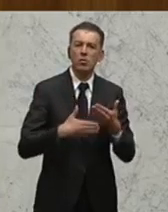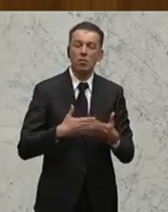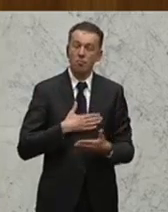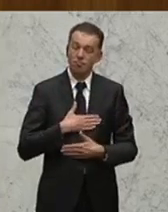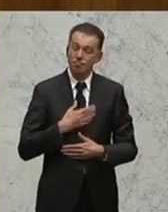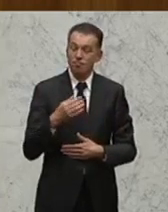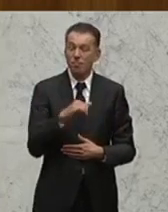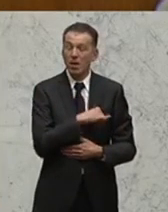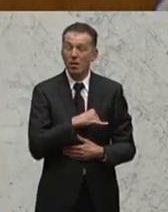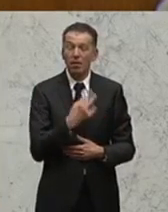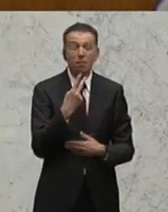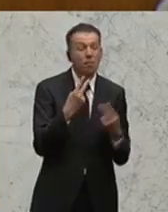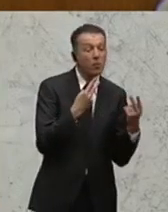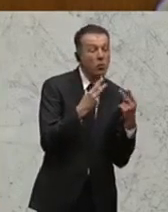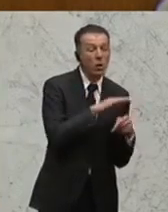ausschaut.